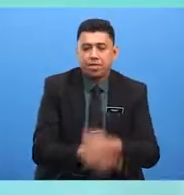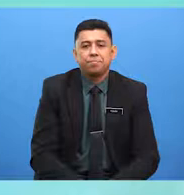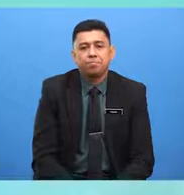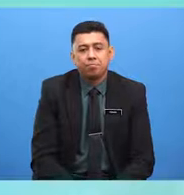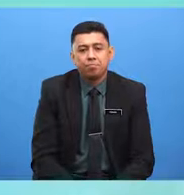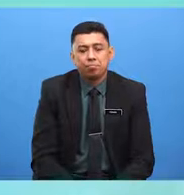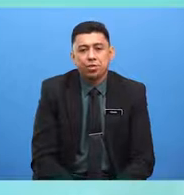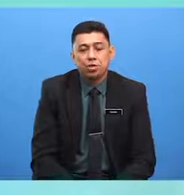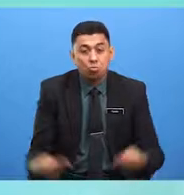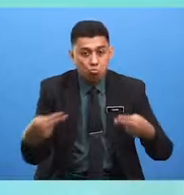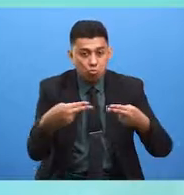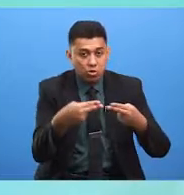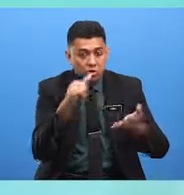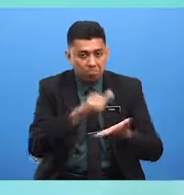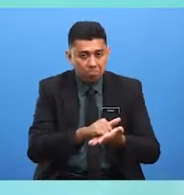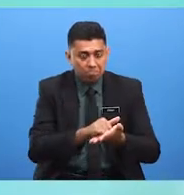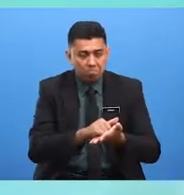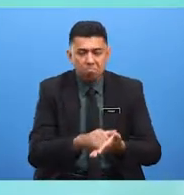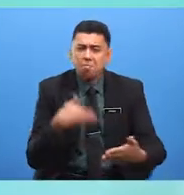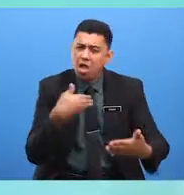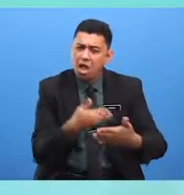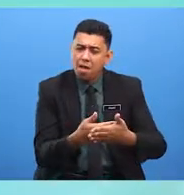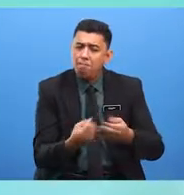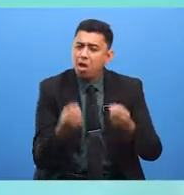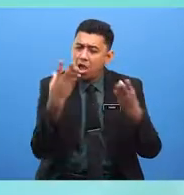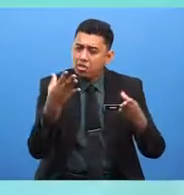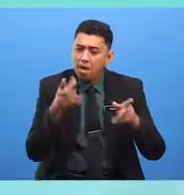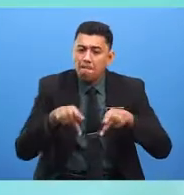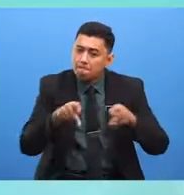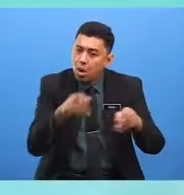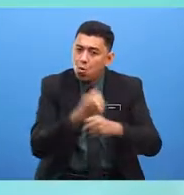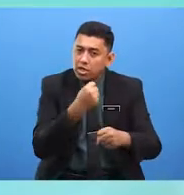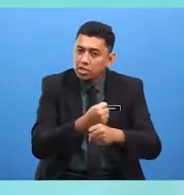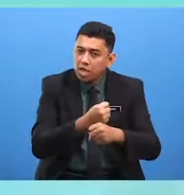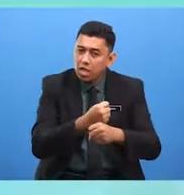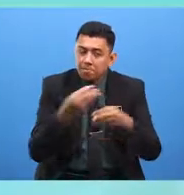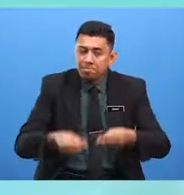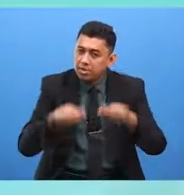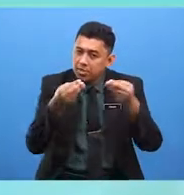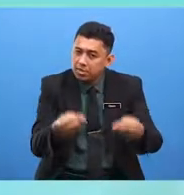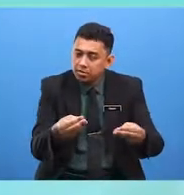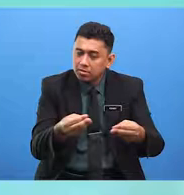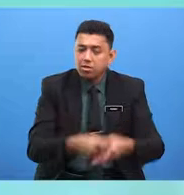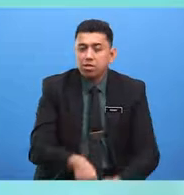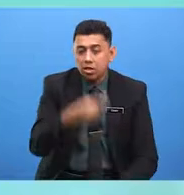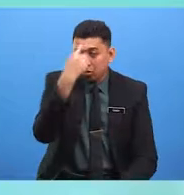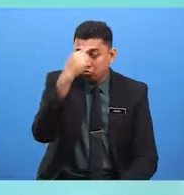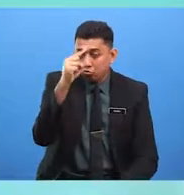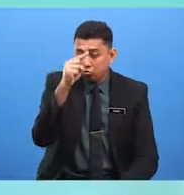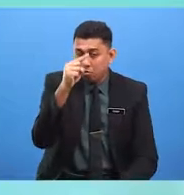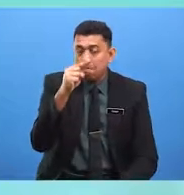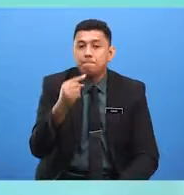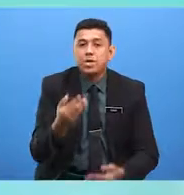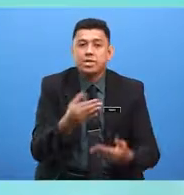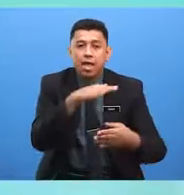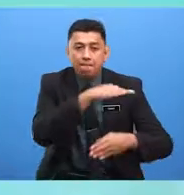sehubungan itu semakin banyaklah peluang pekerjaan yang akan ditawarkan bagi menampung pertambahan